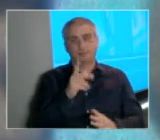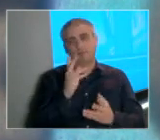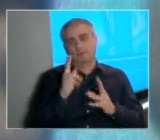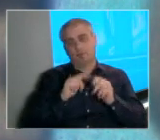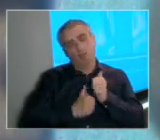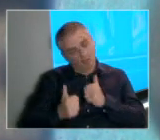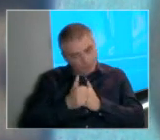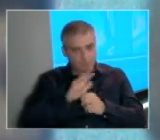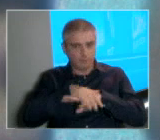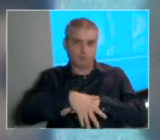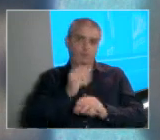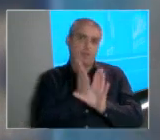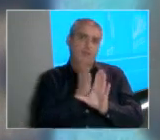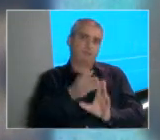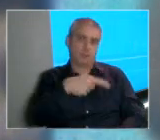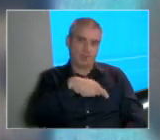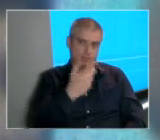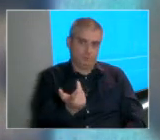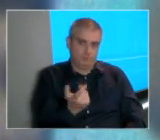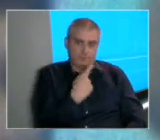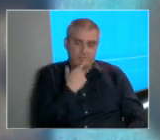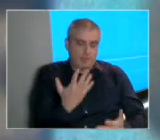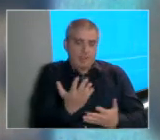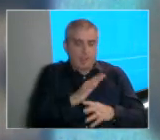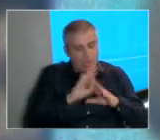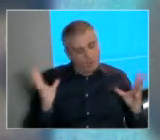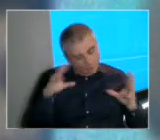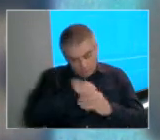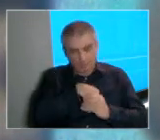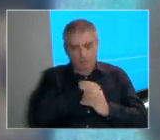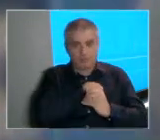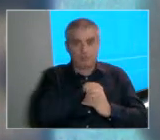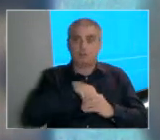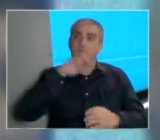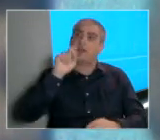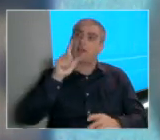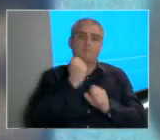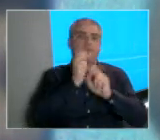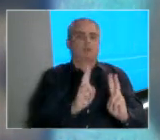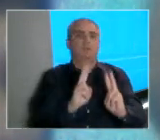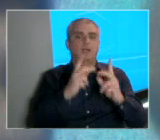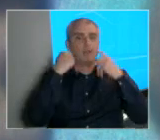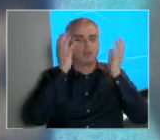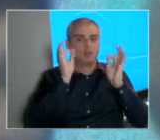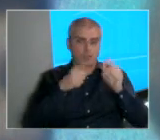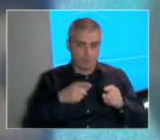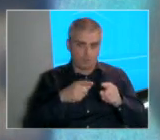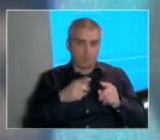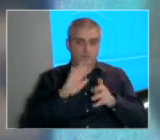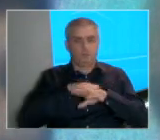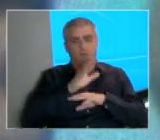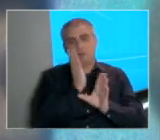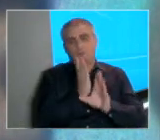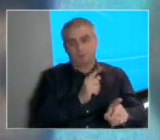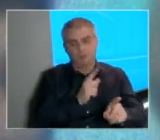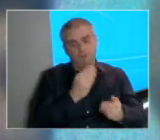באופן עקיף משפיע על הפסיכולוגים. זאת אומרת, הם ארזו הכל באריזה אחת, מיקי לוי יצר את הדבר הזה של החינוך המיוחד, ולכן זה השפיע על